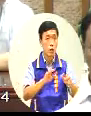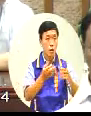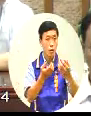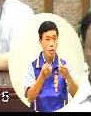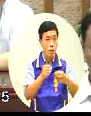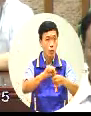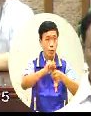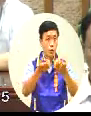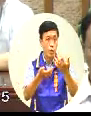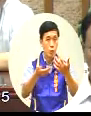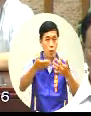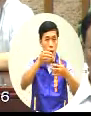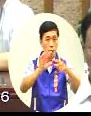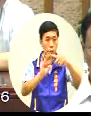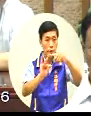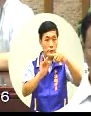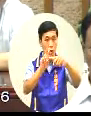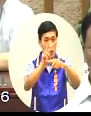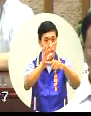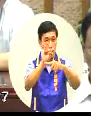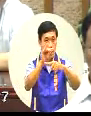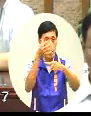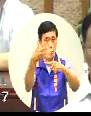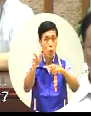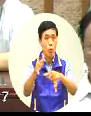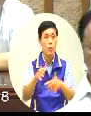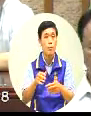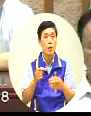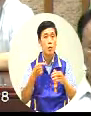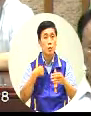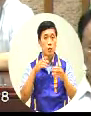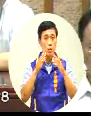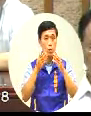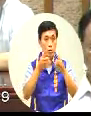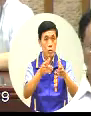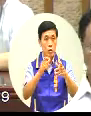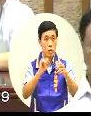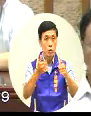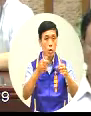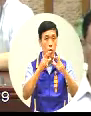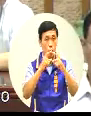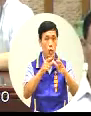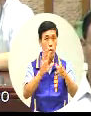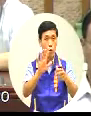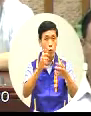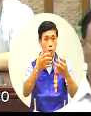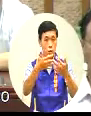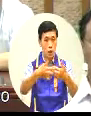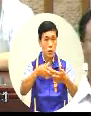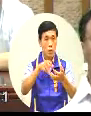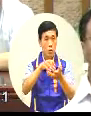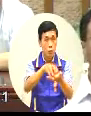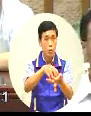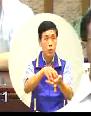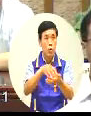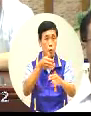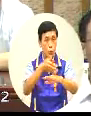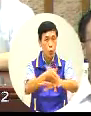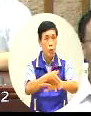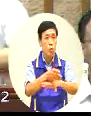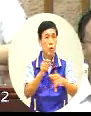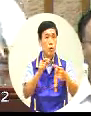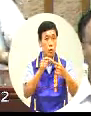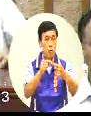啊200%几。那所以讲变成讲，直接甲增员报告这样代志。我们有机认证通过的，他必须第一